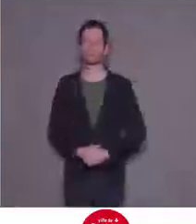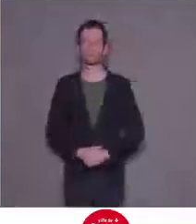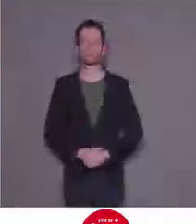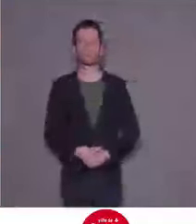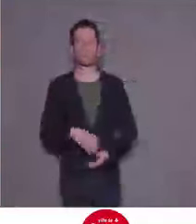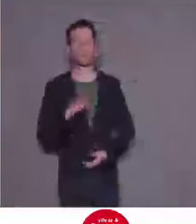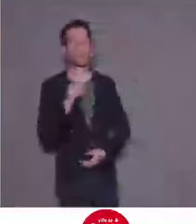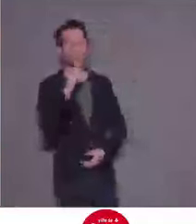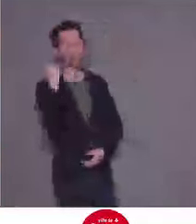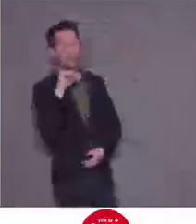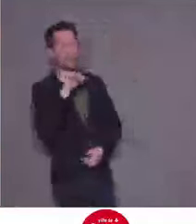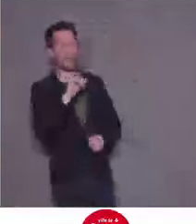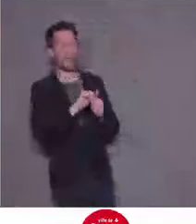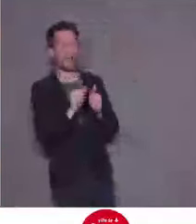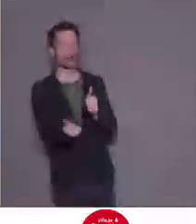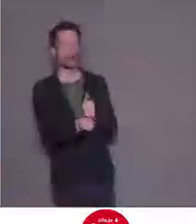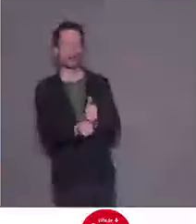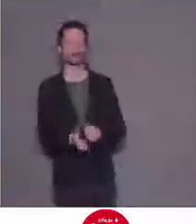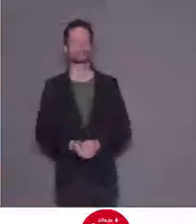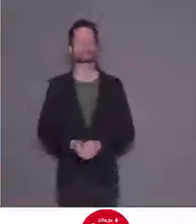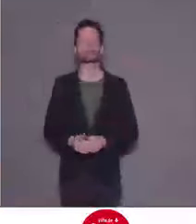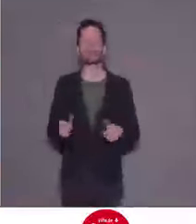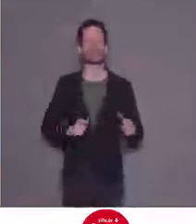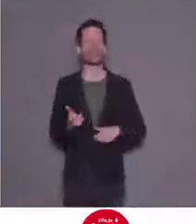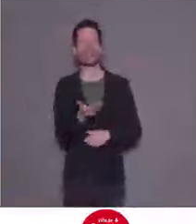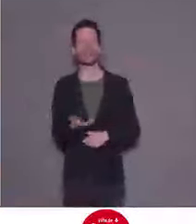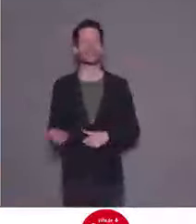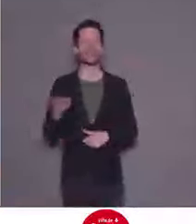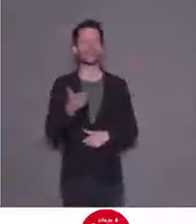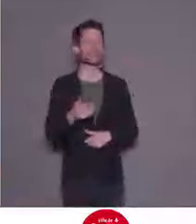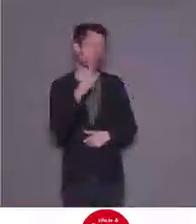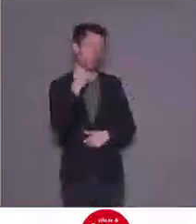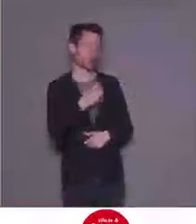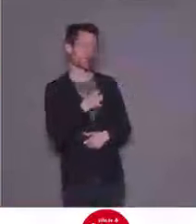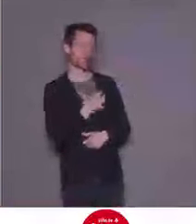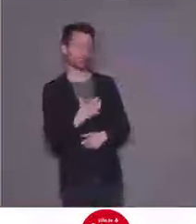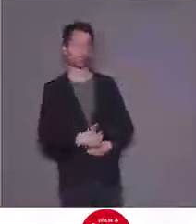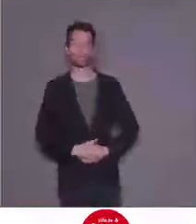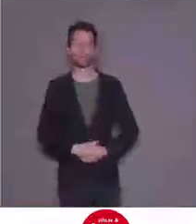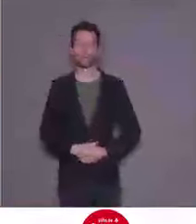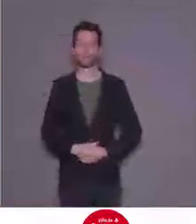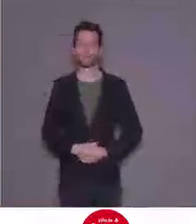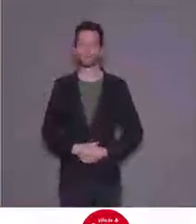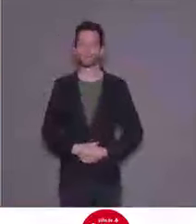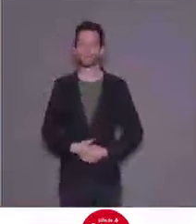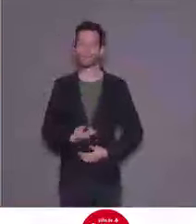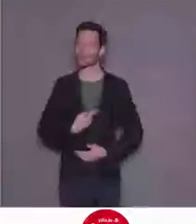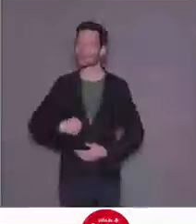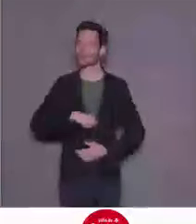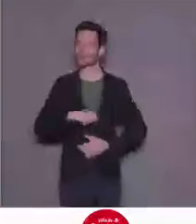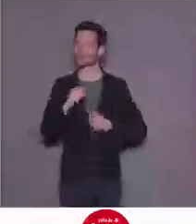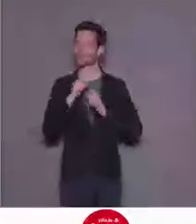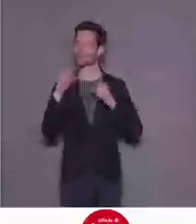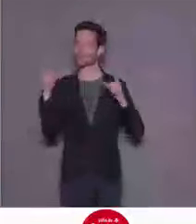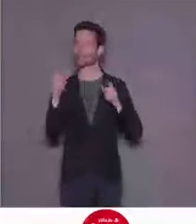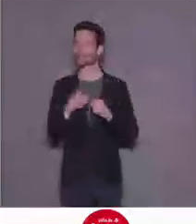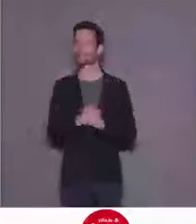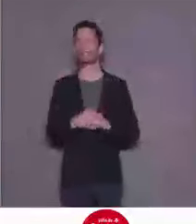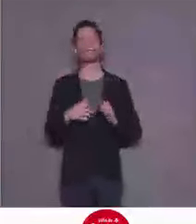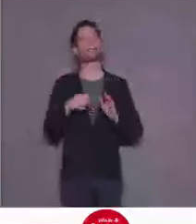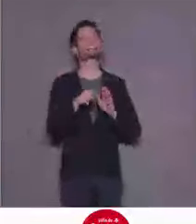Oui, Monsieur le Premier adjoint, chers collègues, cher Jacques Richir. Nous nous sommes étonnés du de bonne